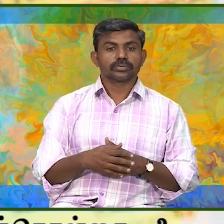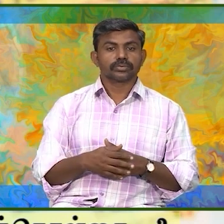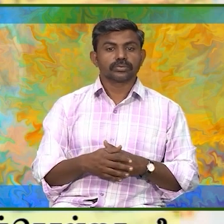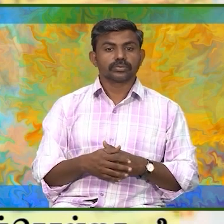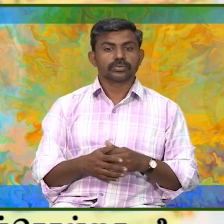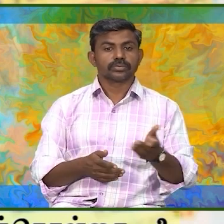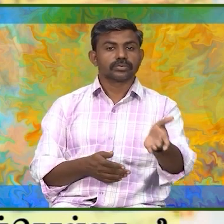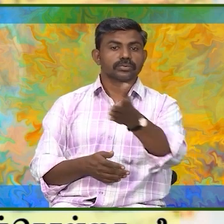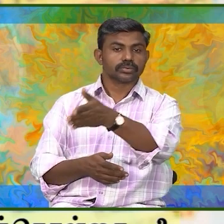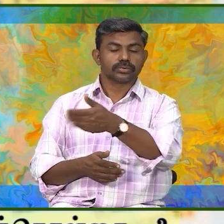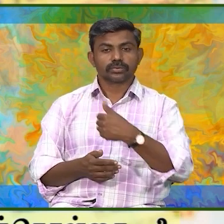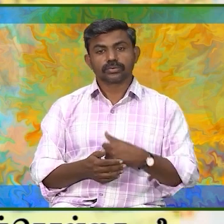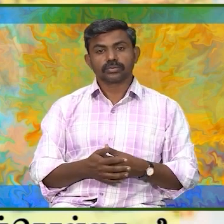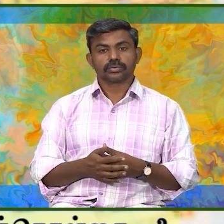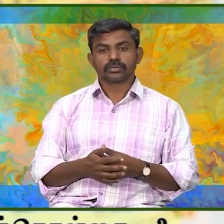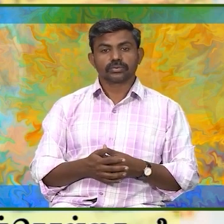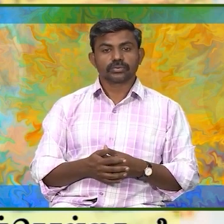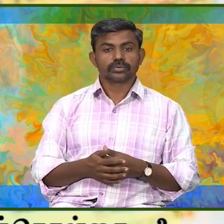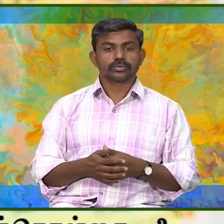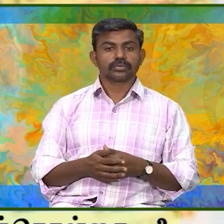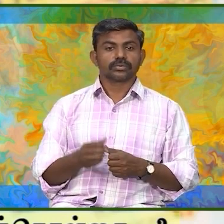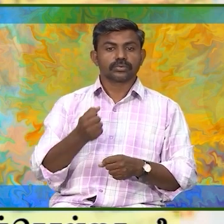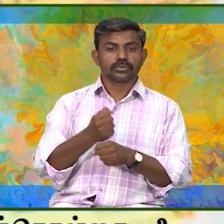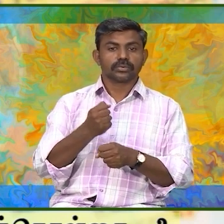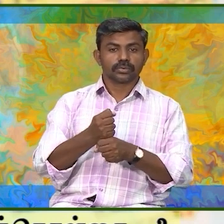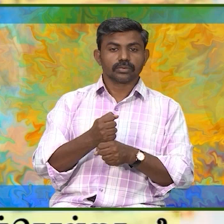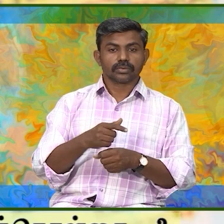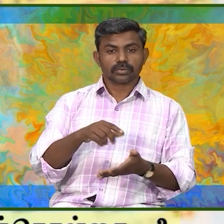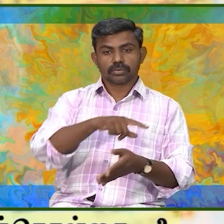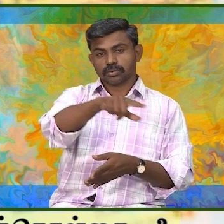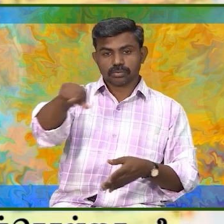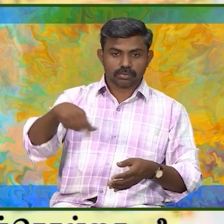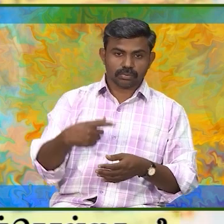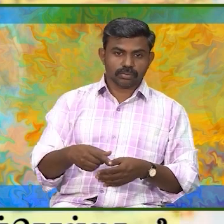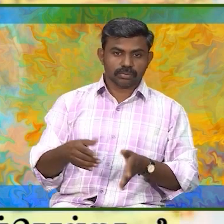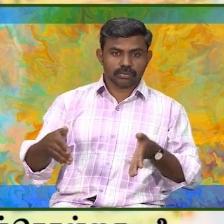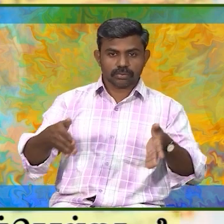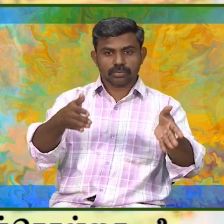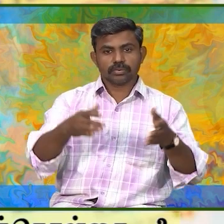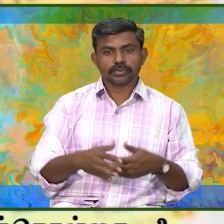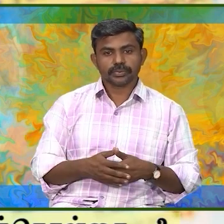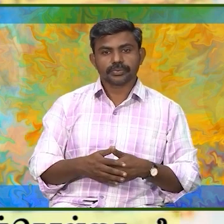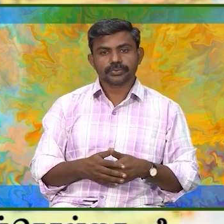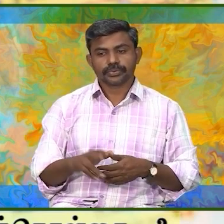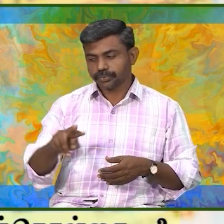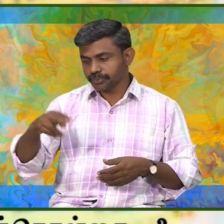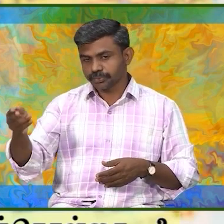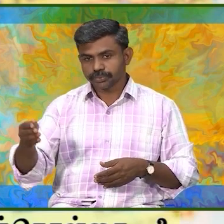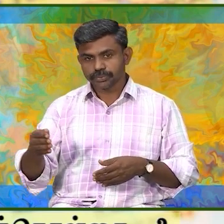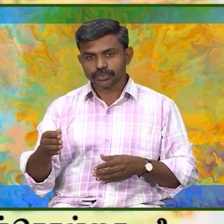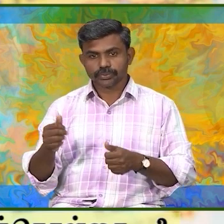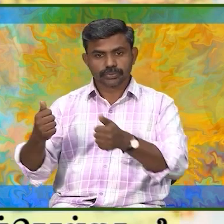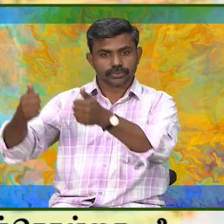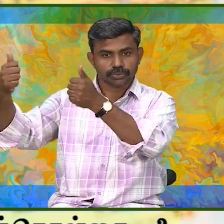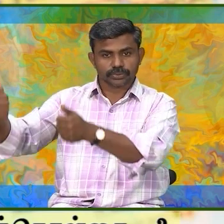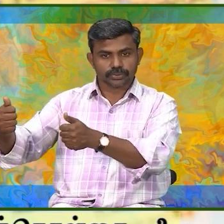அடுத்தவனுடைய இதை ஆக்கிரமிப்பு செய்து, அது மட்டும் கிடையாது அரசாங்க சொத்தையும் சிலவன் ஆக்கிரமிப்பு செய்வான். ரோடு இருக்கும், அந்த ரோட்டுக்கு பக்கத்தில் ஒரு சின்ன போர்டை